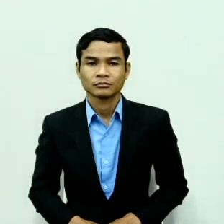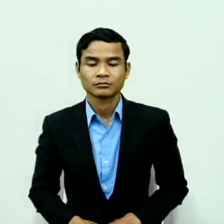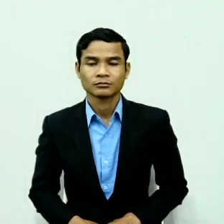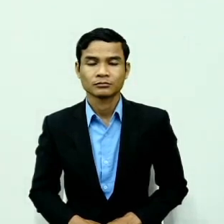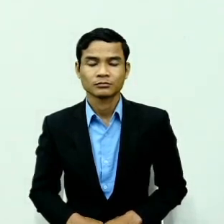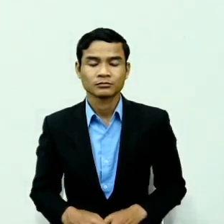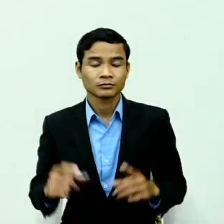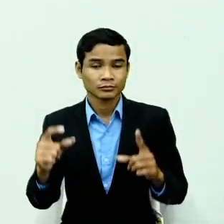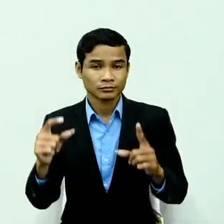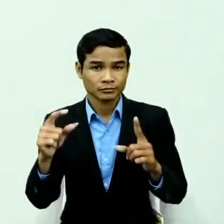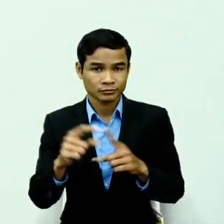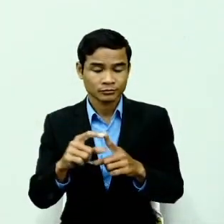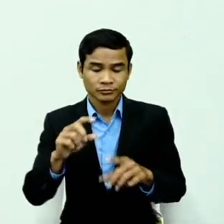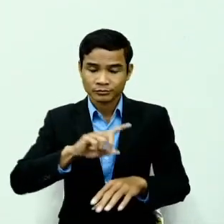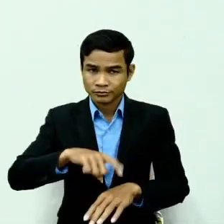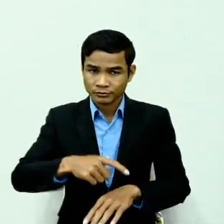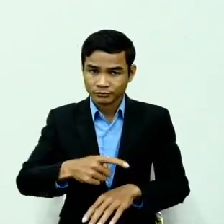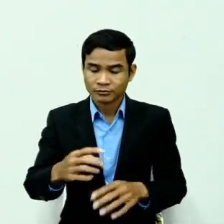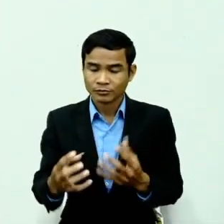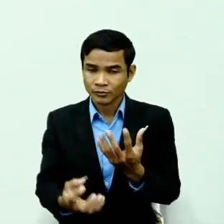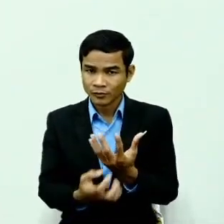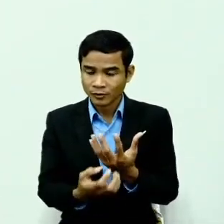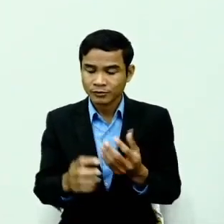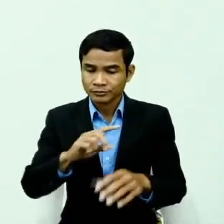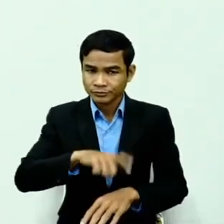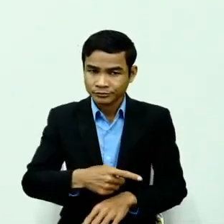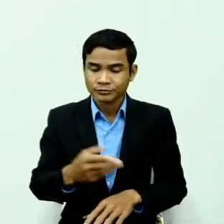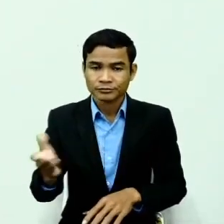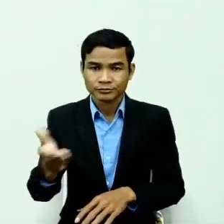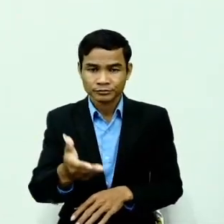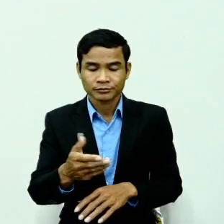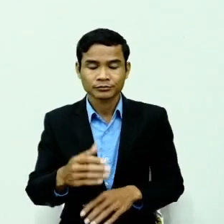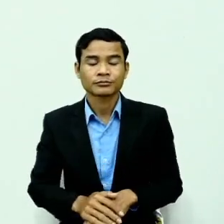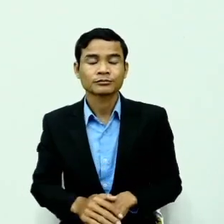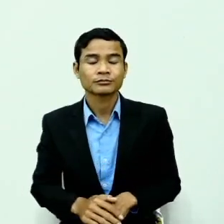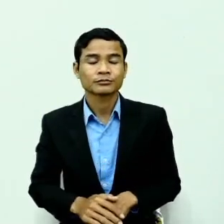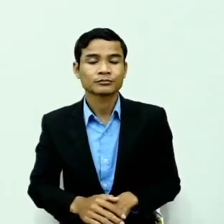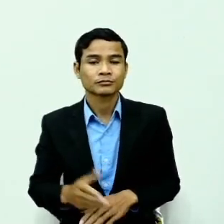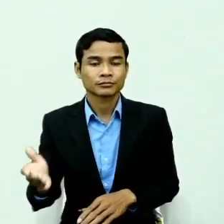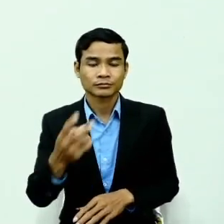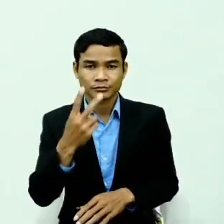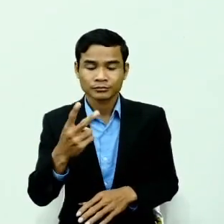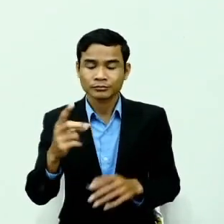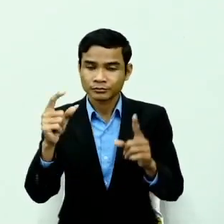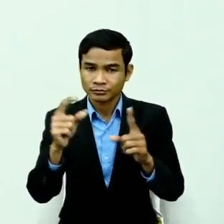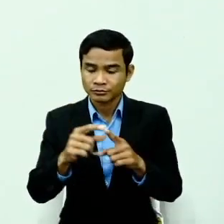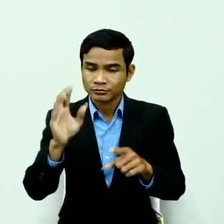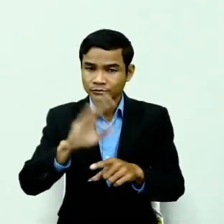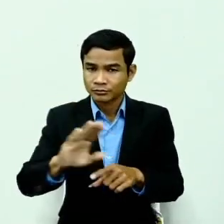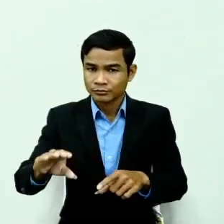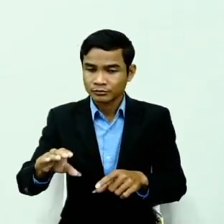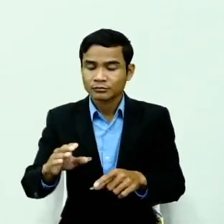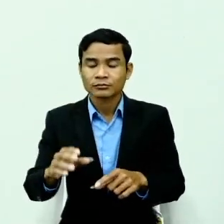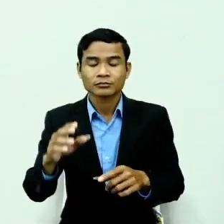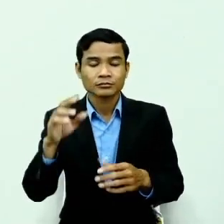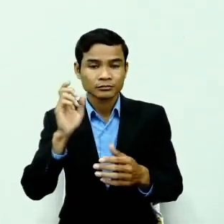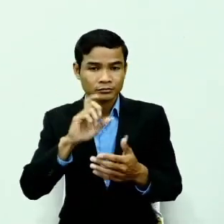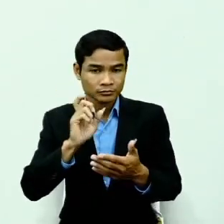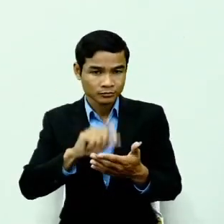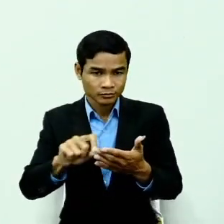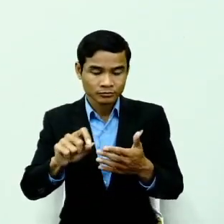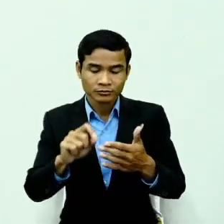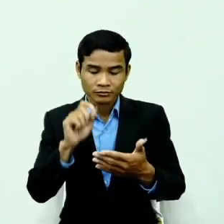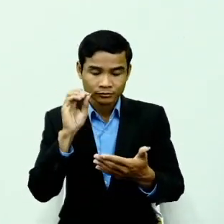chà này cứ chụp pìa chà rôm ngọt nè con chà lấy con mơ pìa đây con sẽ xem là lời cả đa chân chà